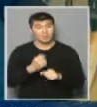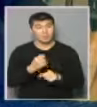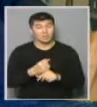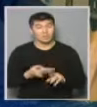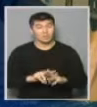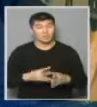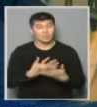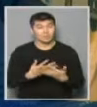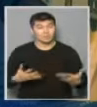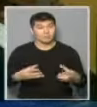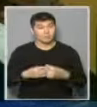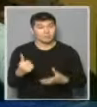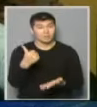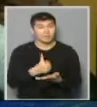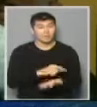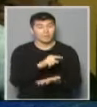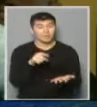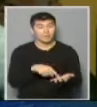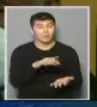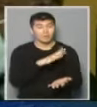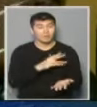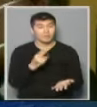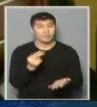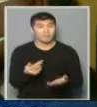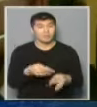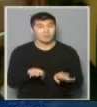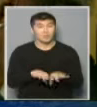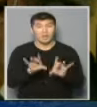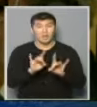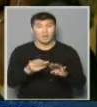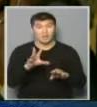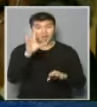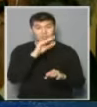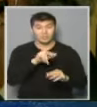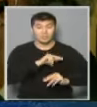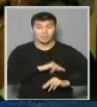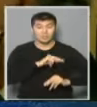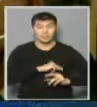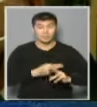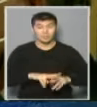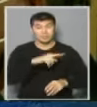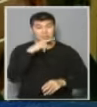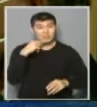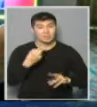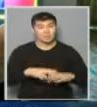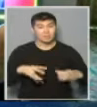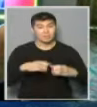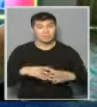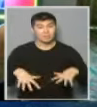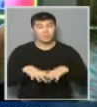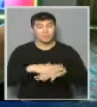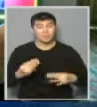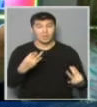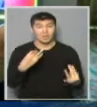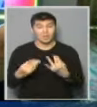товаров и услуг Одним из главных вопросов стало финансированием рассказали Я возможностях работы на российском нефтесервисная